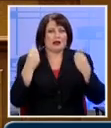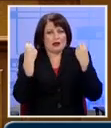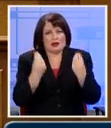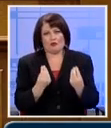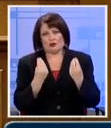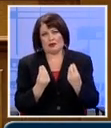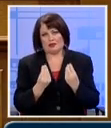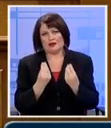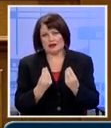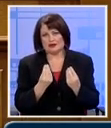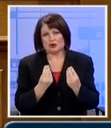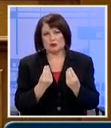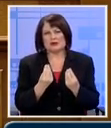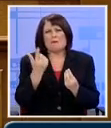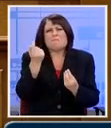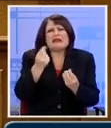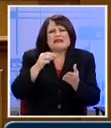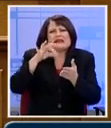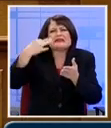δυνατόν, δεν είναι ούτε μισή σελίδα.